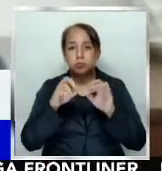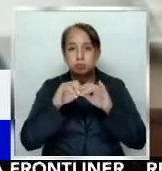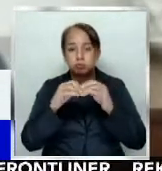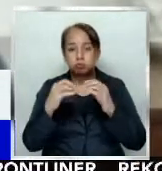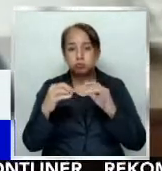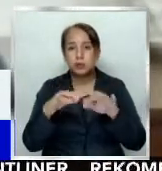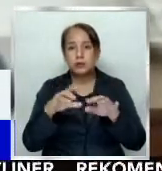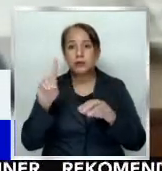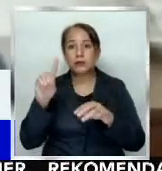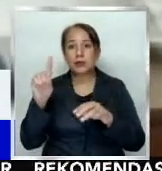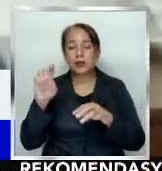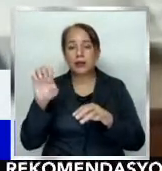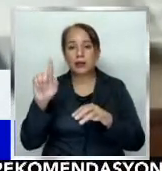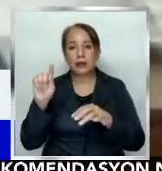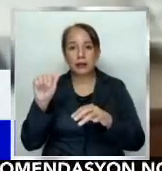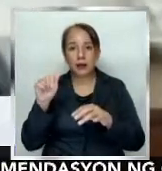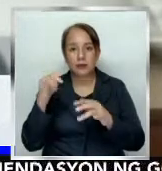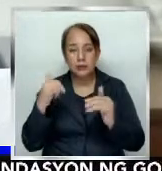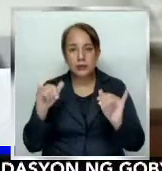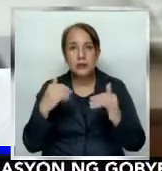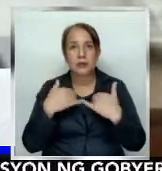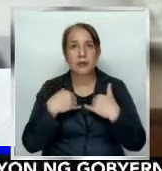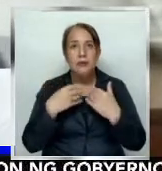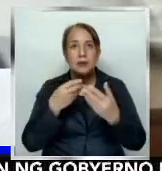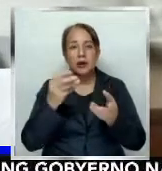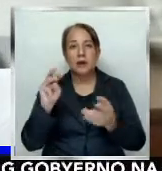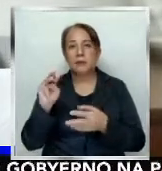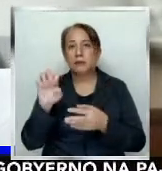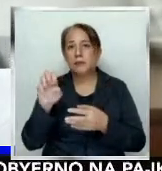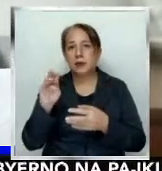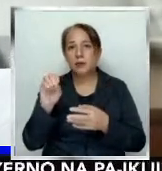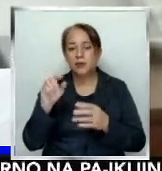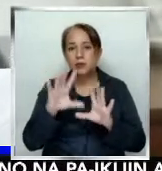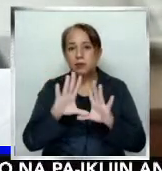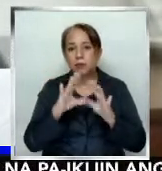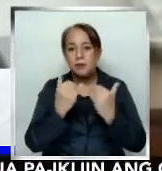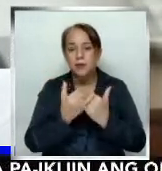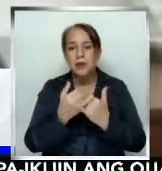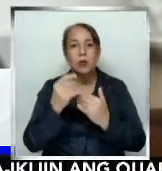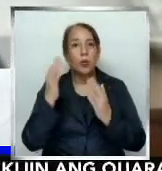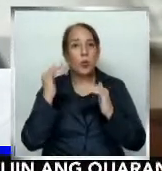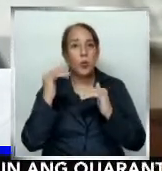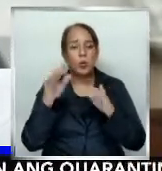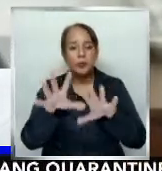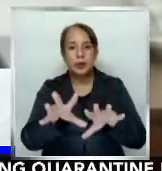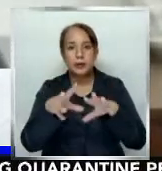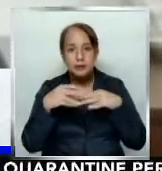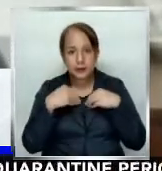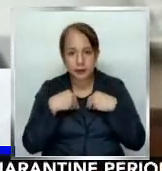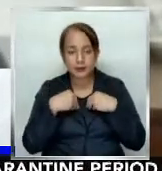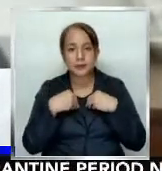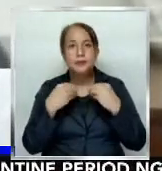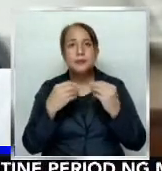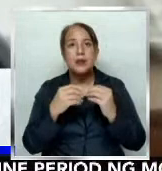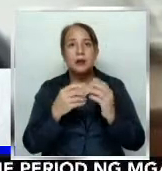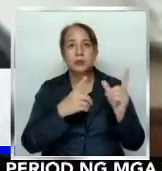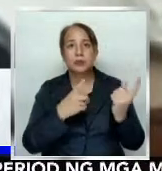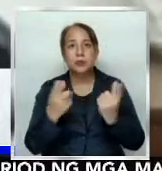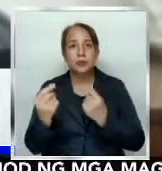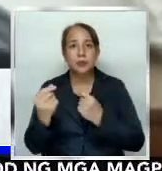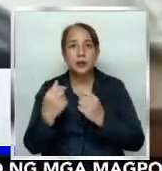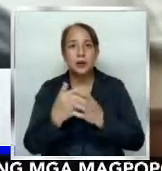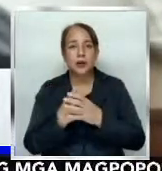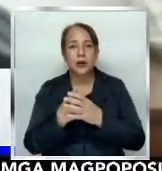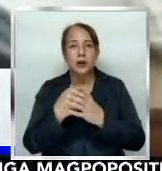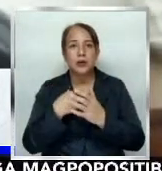ay nagbigay na po ako ng memo sa ating mga barangay na sana ampunin nila ang ginagawa namin dito sa City Hall, which is